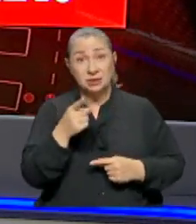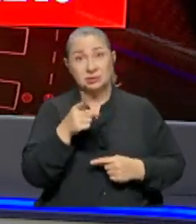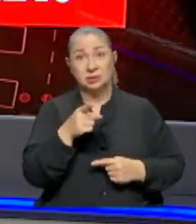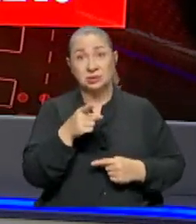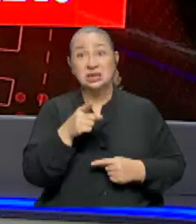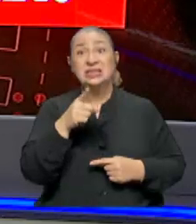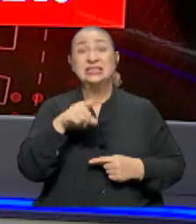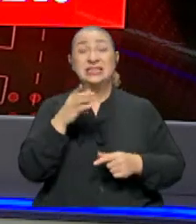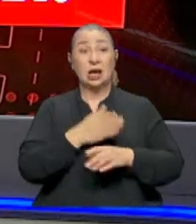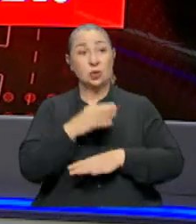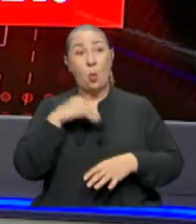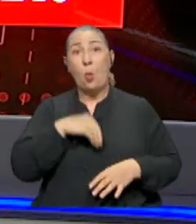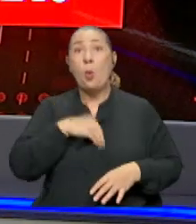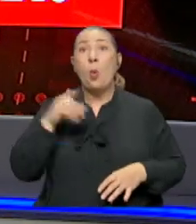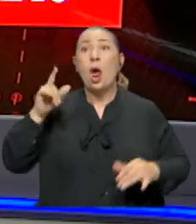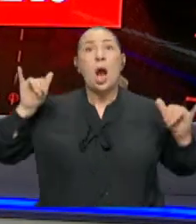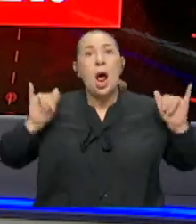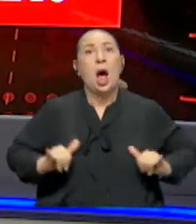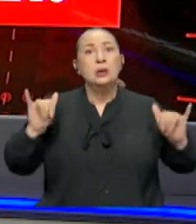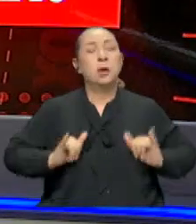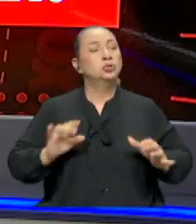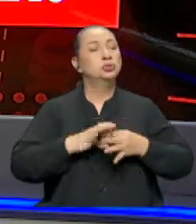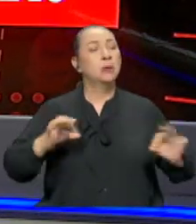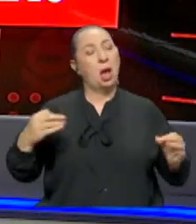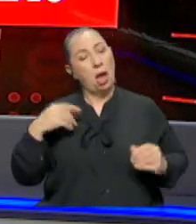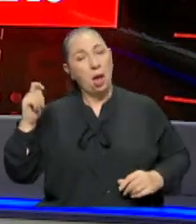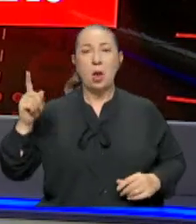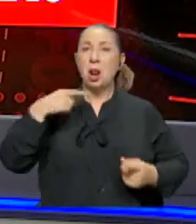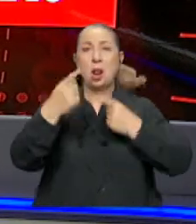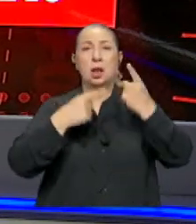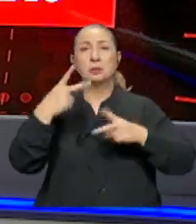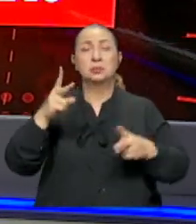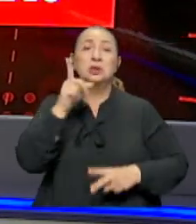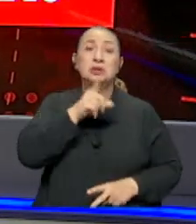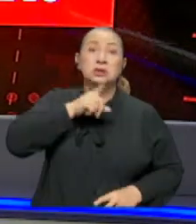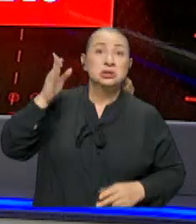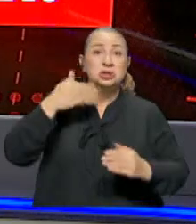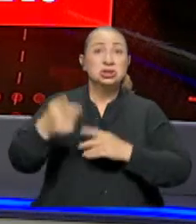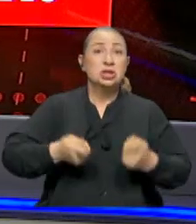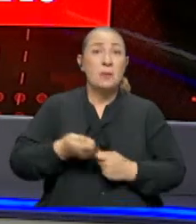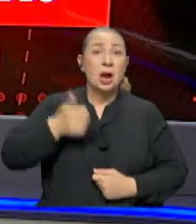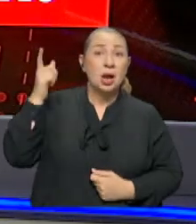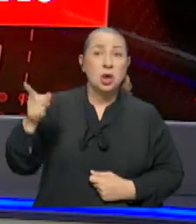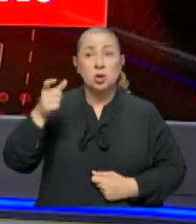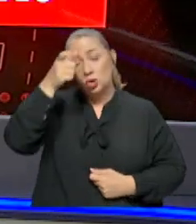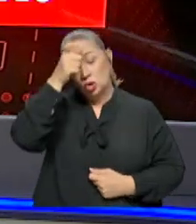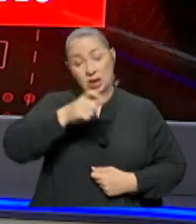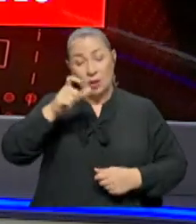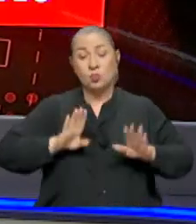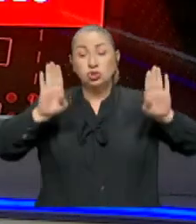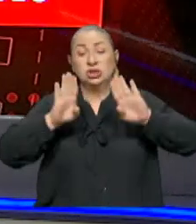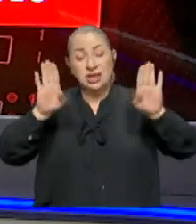bakın sizi ciddiye alıyorlar ki rahat rahat bu cümleleri kurabiliyor İngiliz Dışişleri Bakanı Türkiye'ye